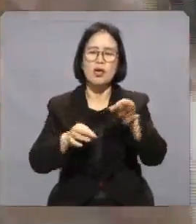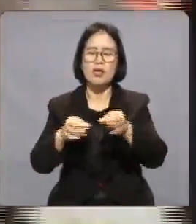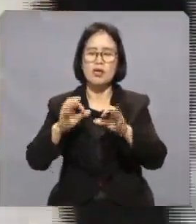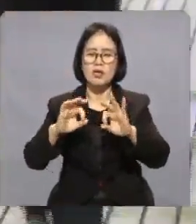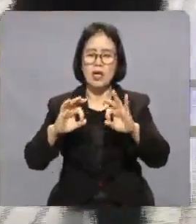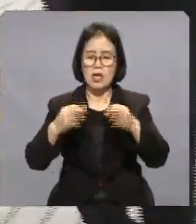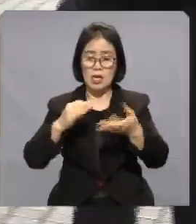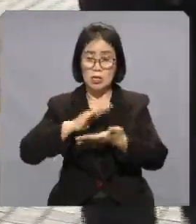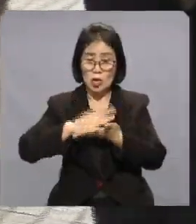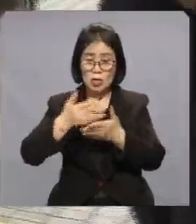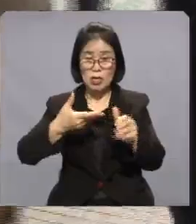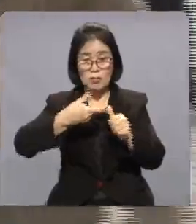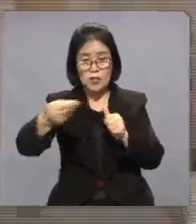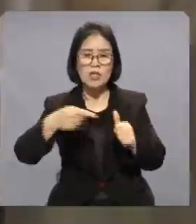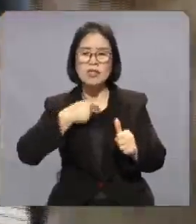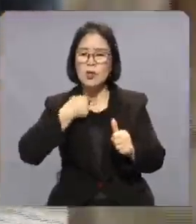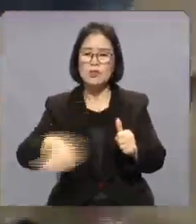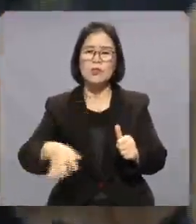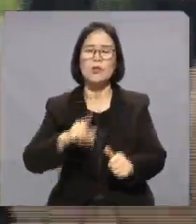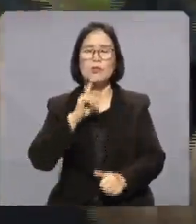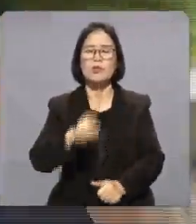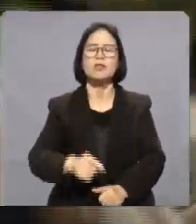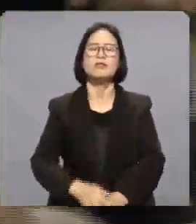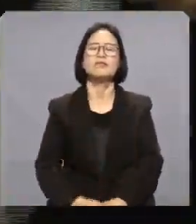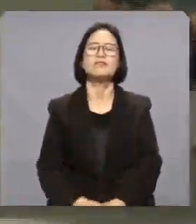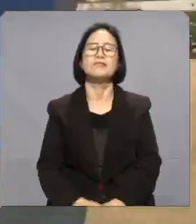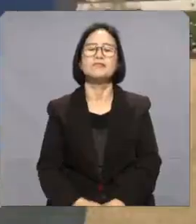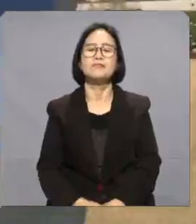계좌를 빌려주지 않았다고 주장했습니다.